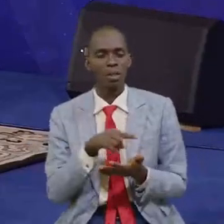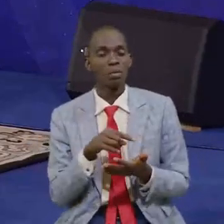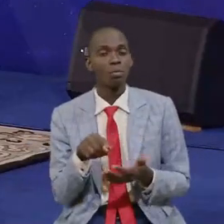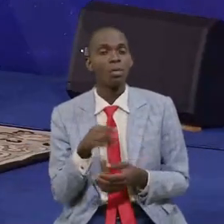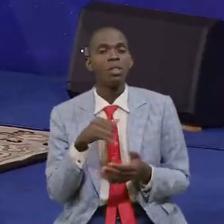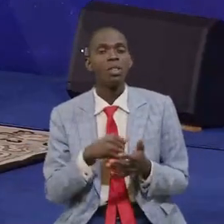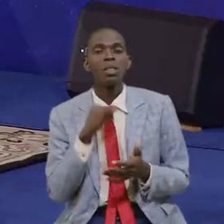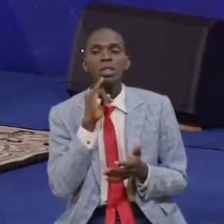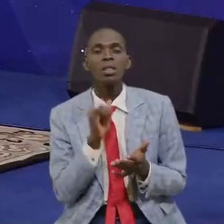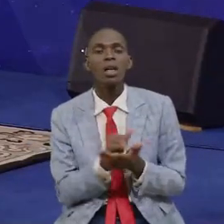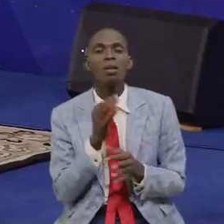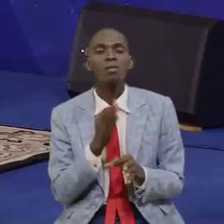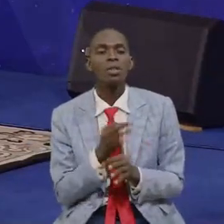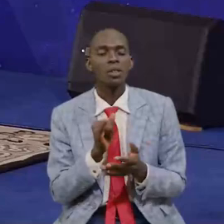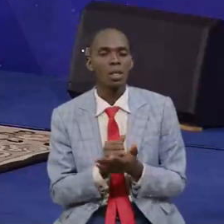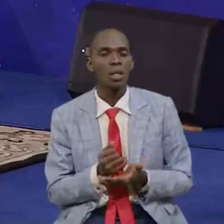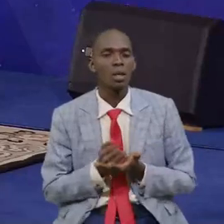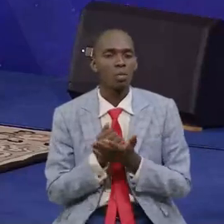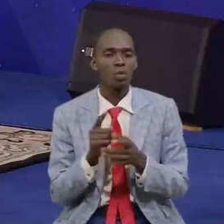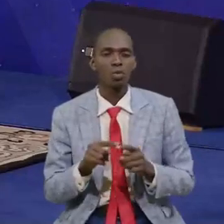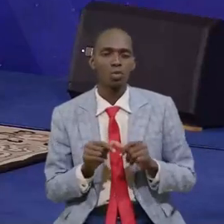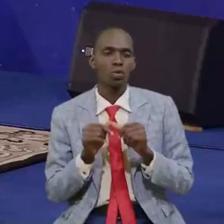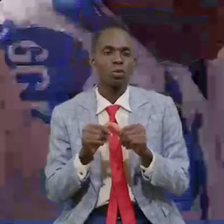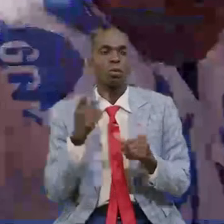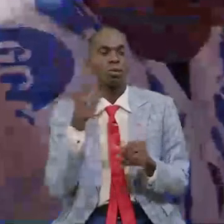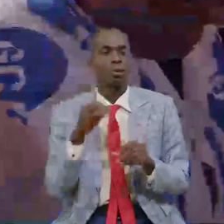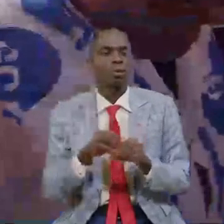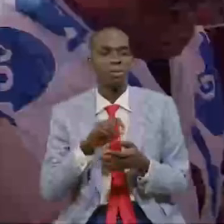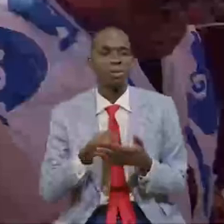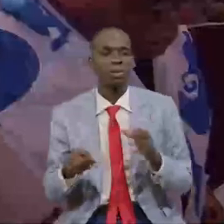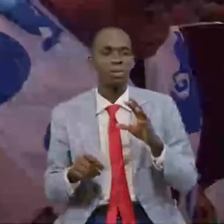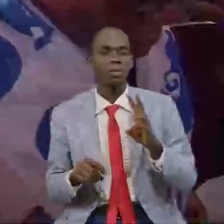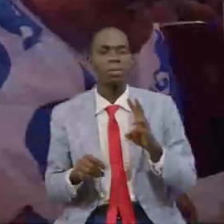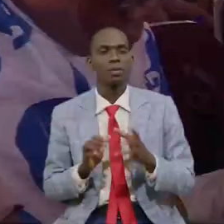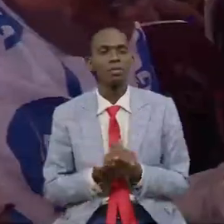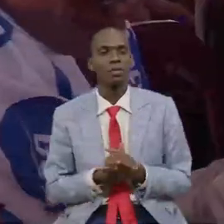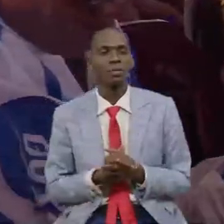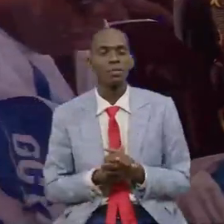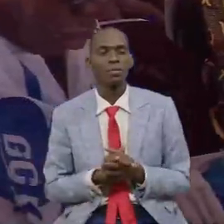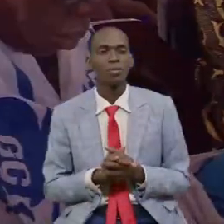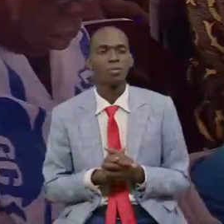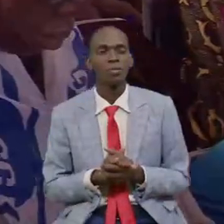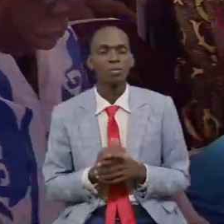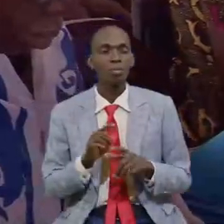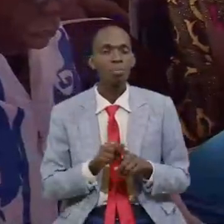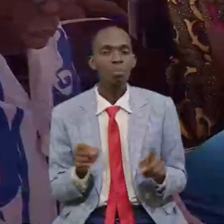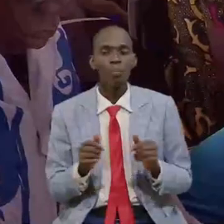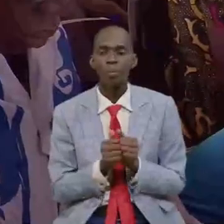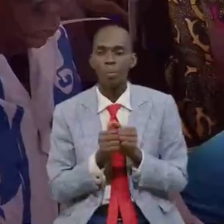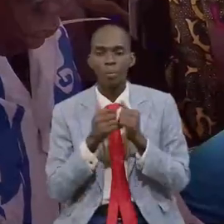à tout moment. Quand le Seigneur viendra, verset 6, il dit, « Or, sans la foi,